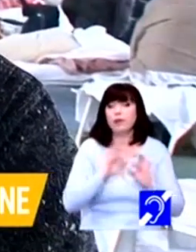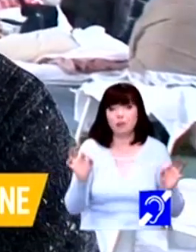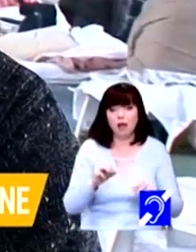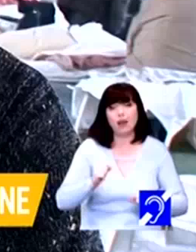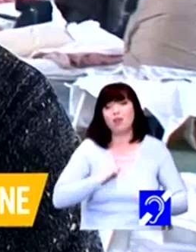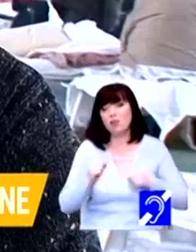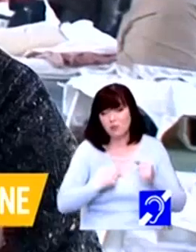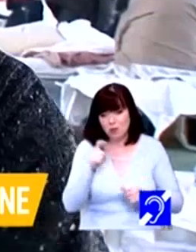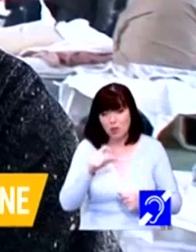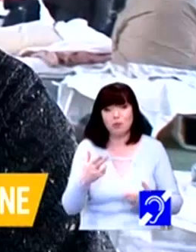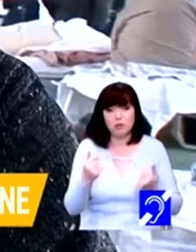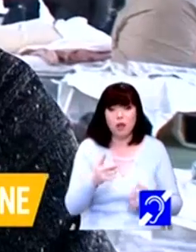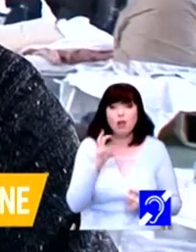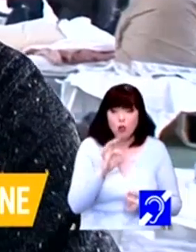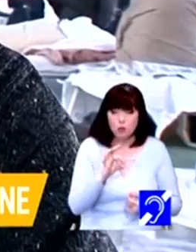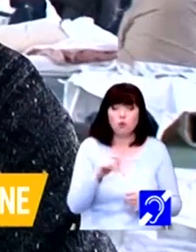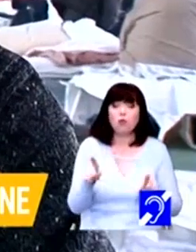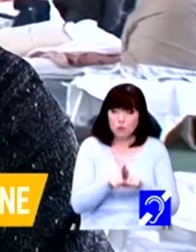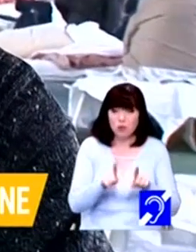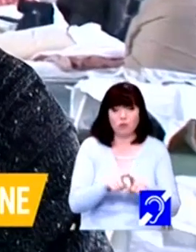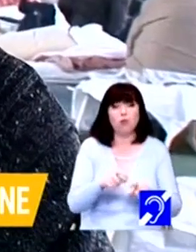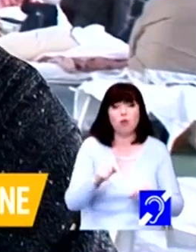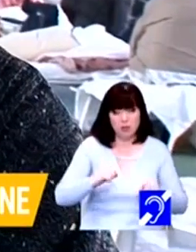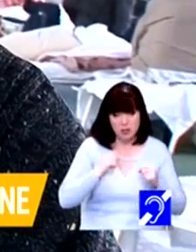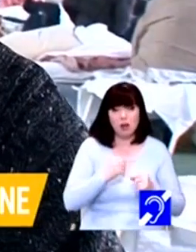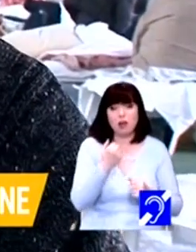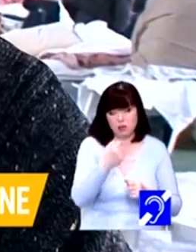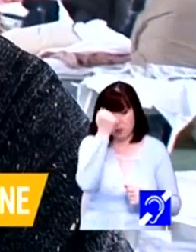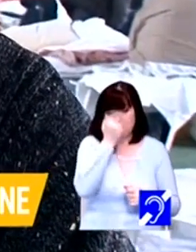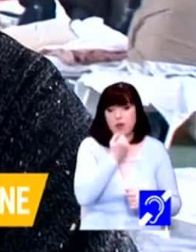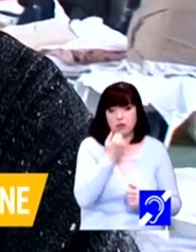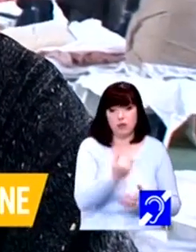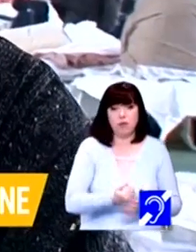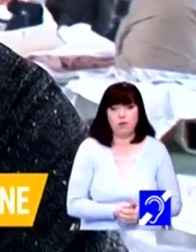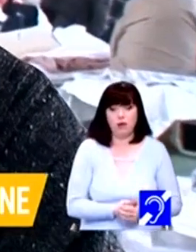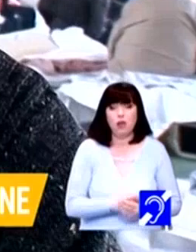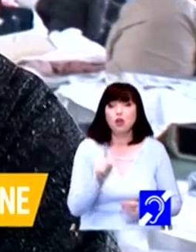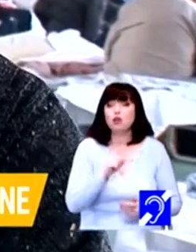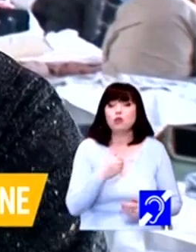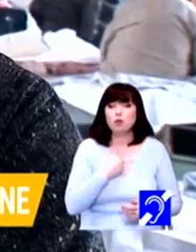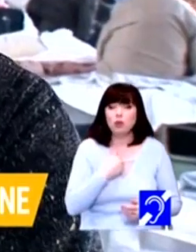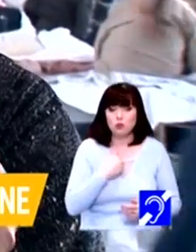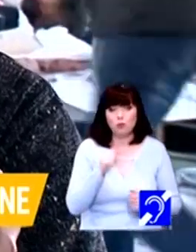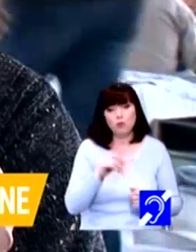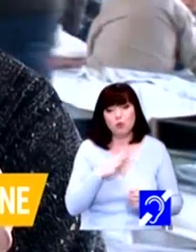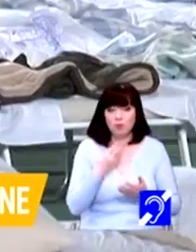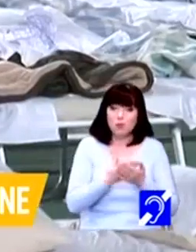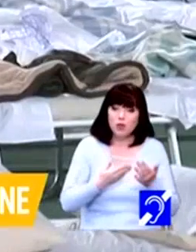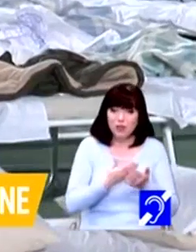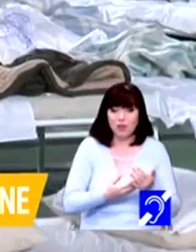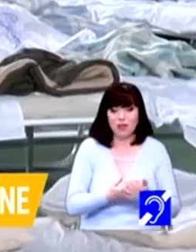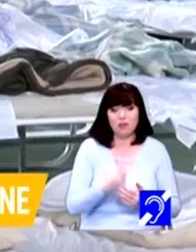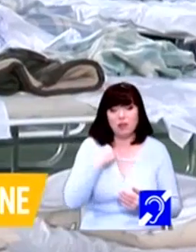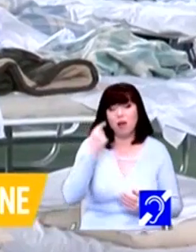но вашими силами очень, ну, все хорошо сделано. Что бы хотелось, может быть, посоветовать,